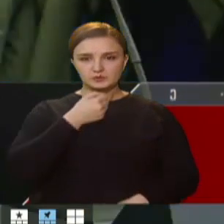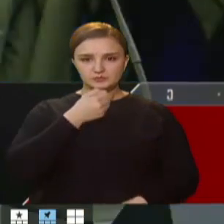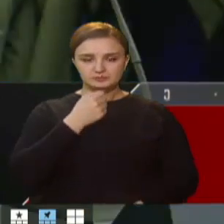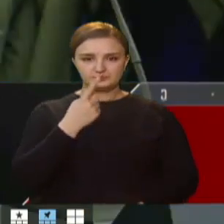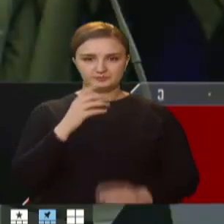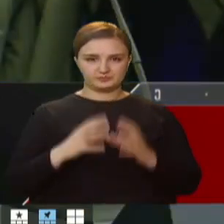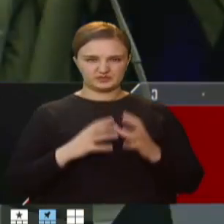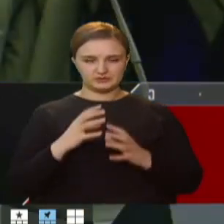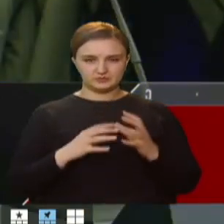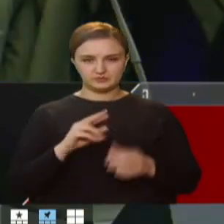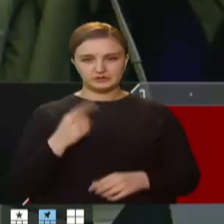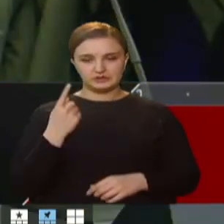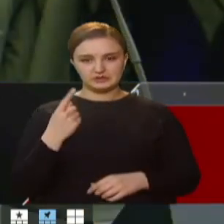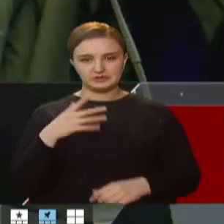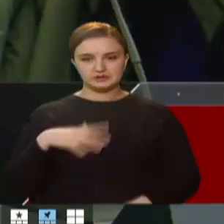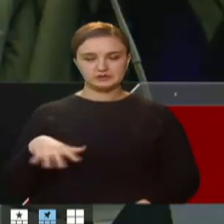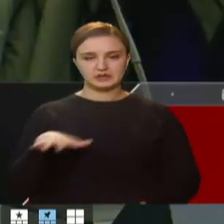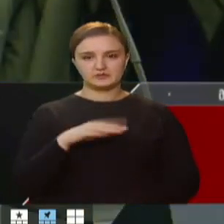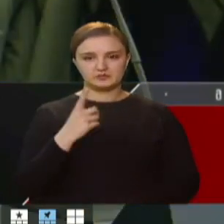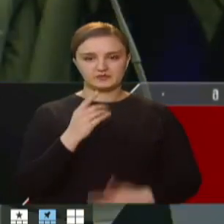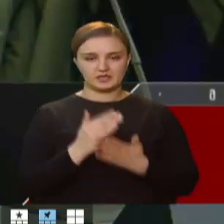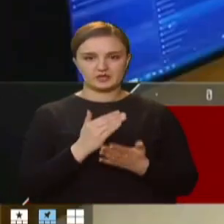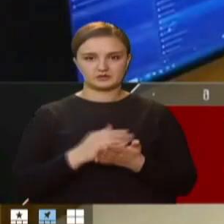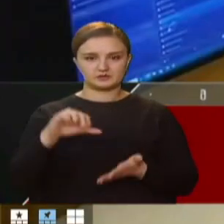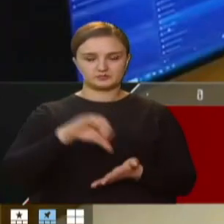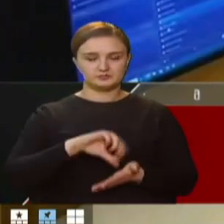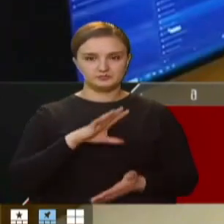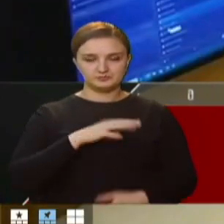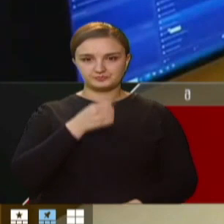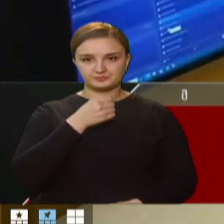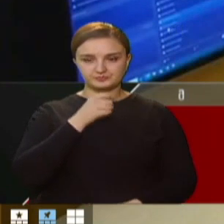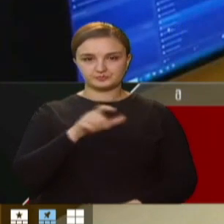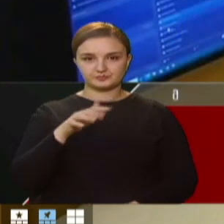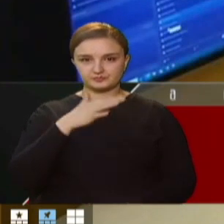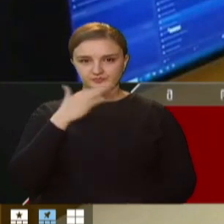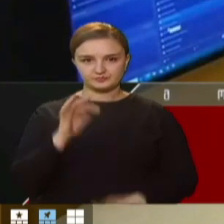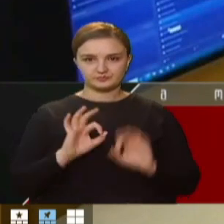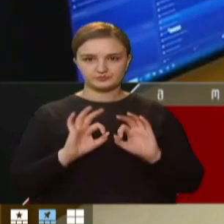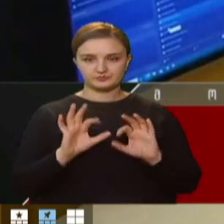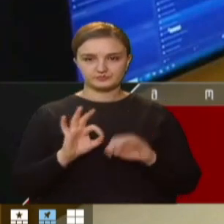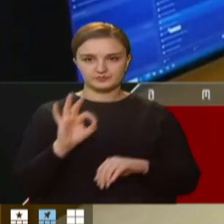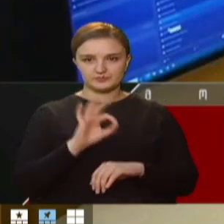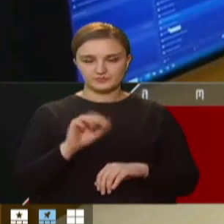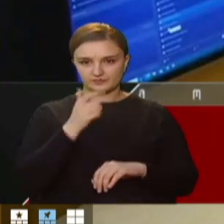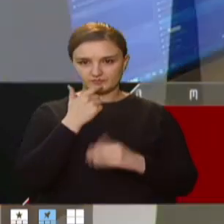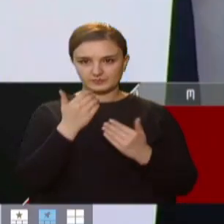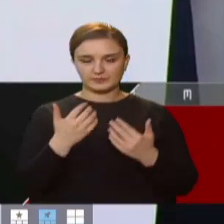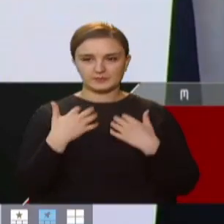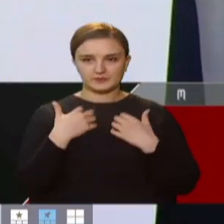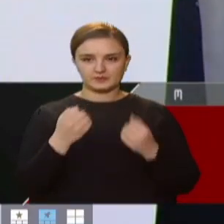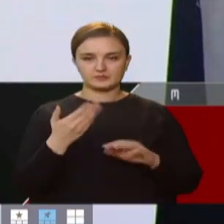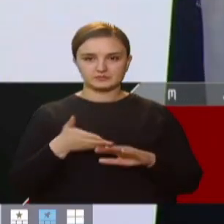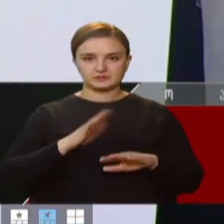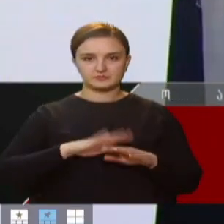erti saertashoriso ertits ki sakartvelos pirvel arxzar muadgenda respondentebma bevri isaubres Mikhail Saakashvilis ჯანმრთელობის